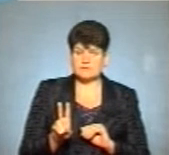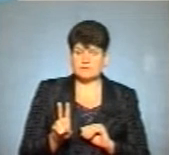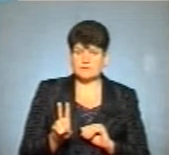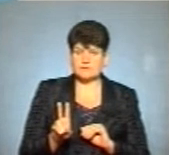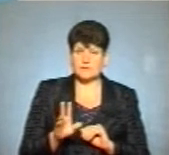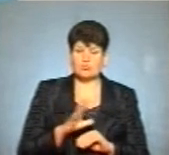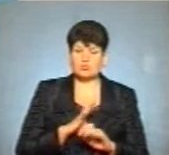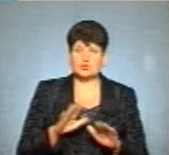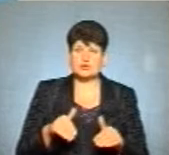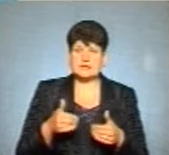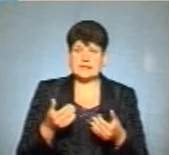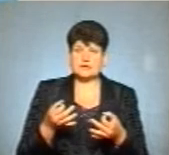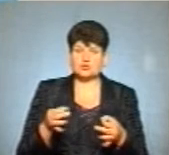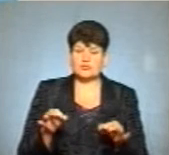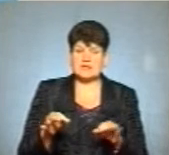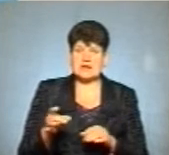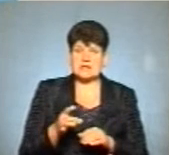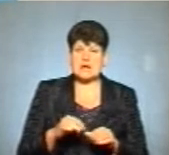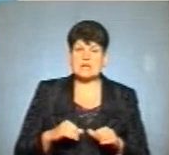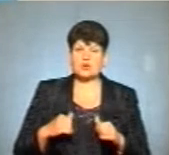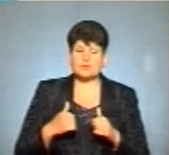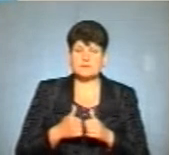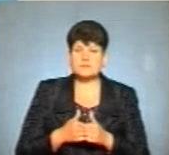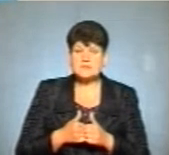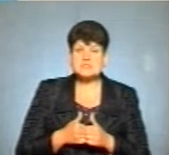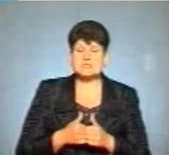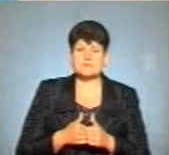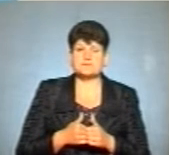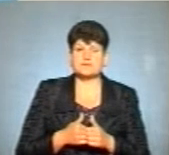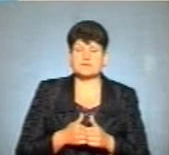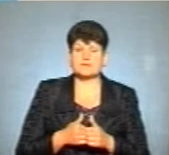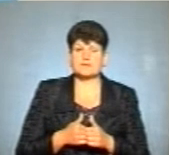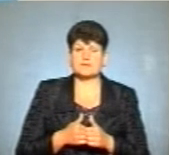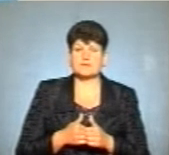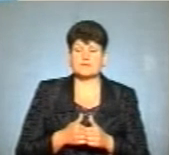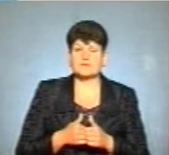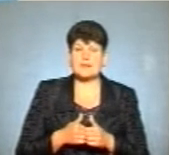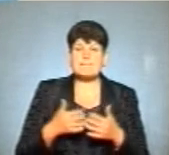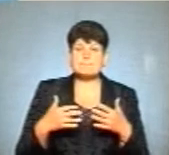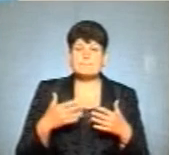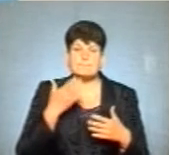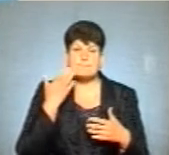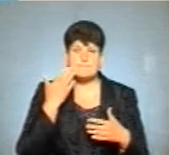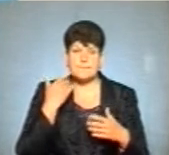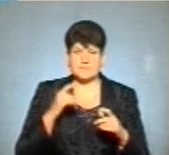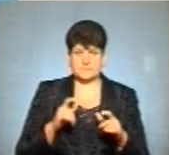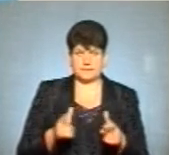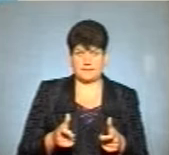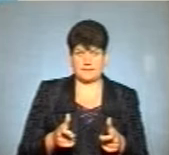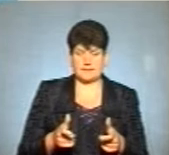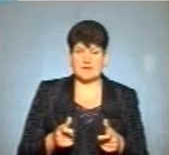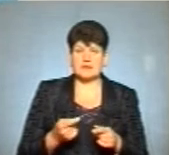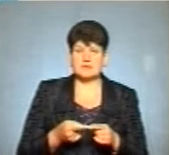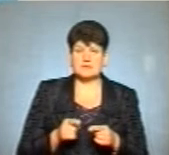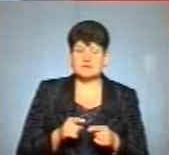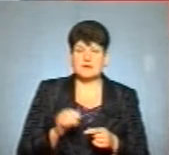392 було дано дозвіл регіональним комісіям ТЕП НС на послаблення карантину, так